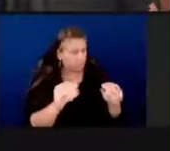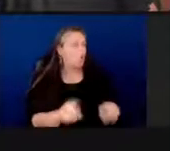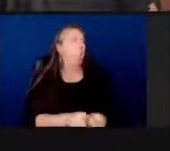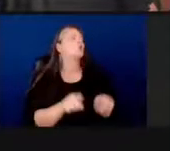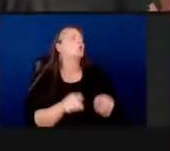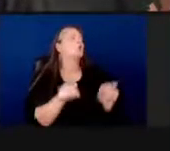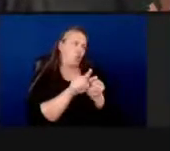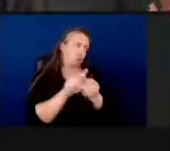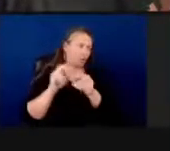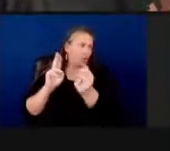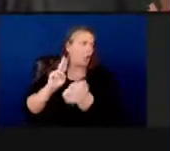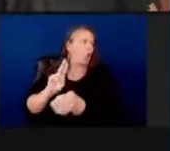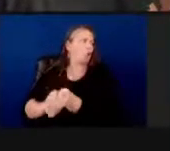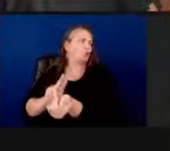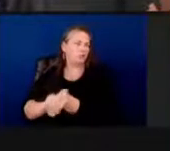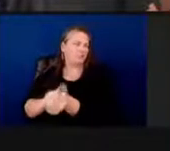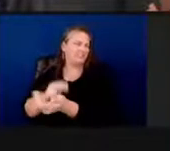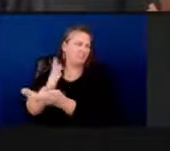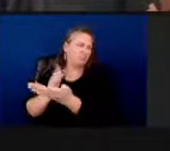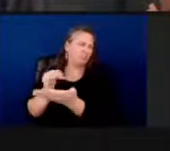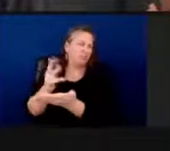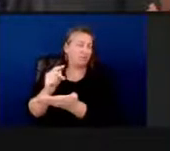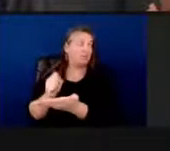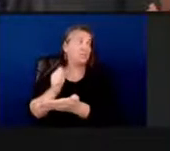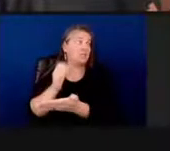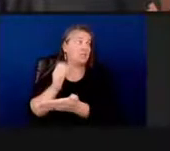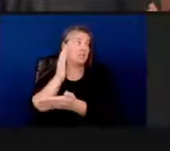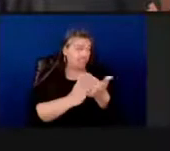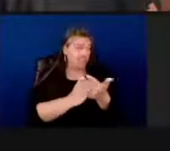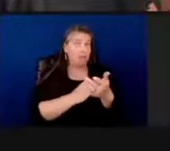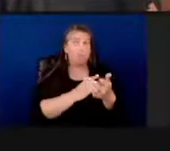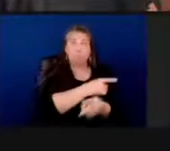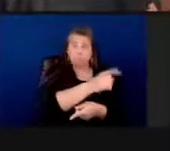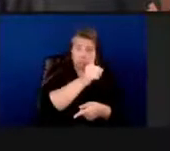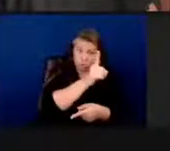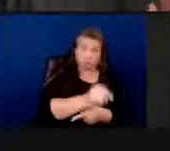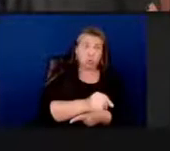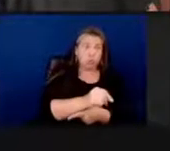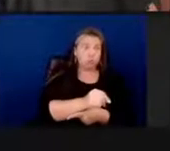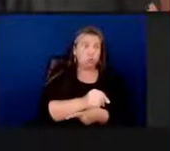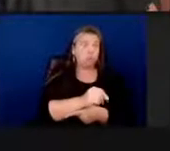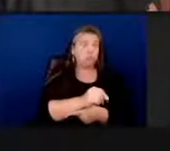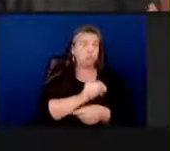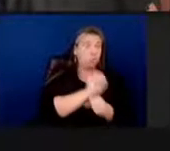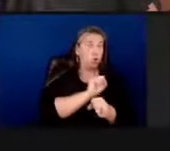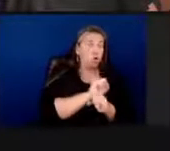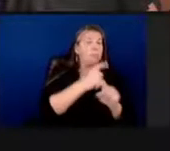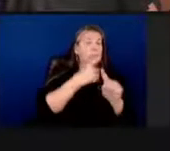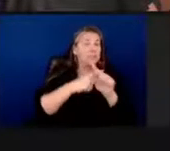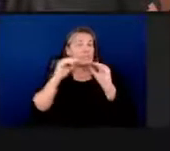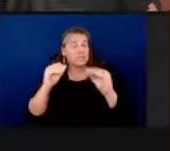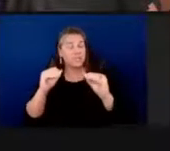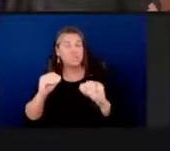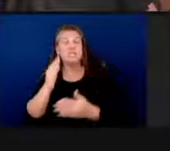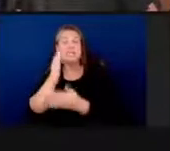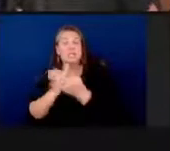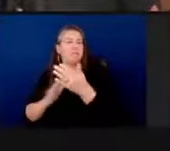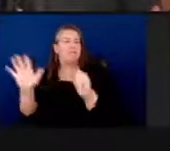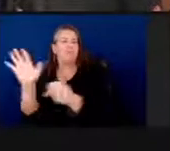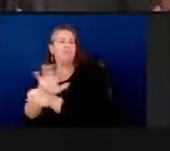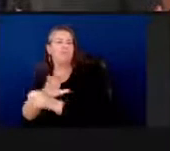Tumeweza kuwa kwa mfano na manesi ambao wameweza kuendelea na kuwa walimu, na pia